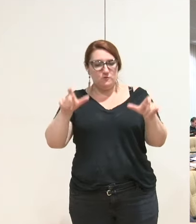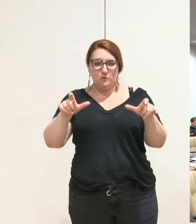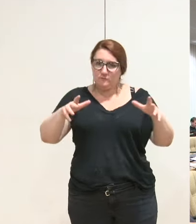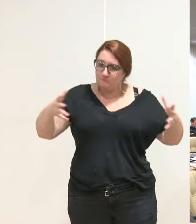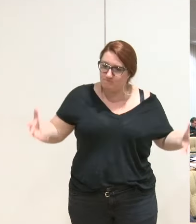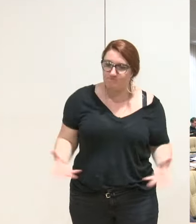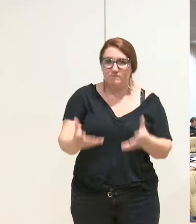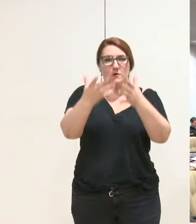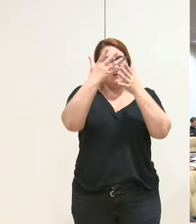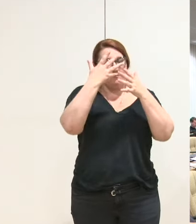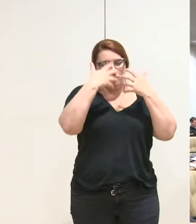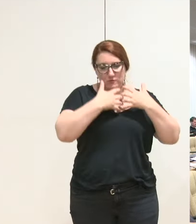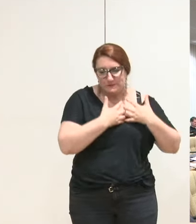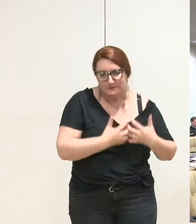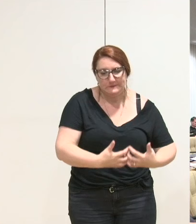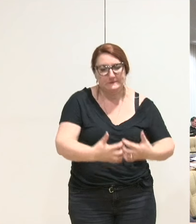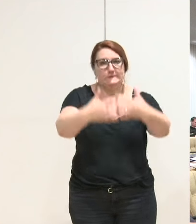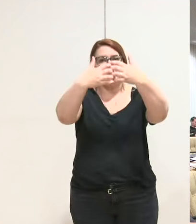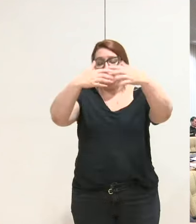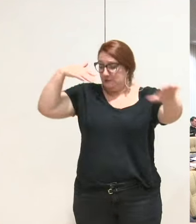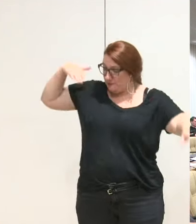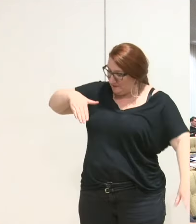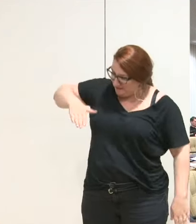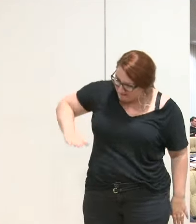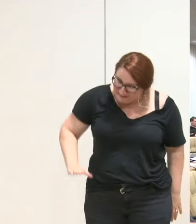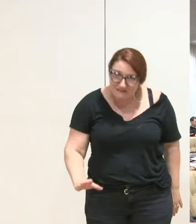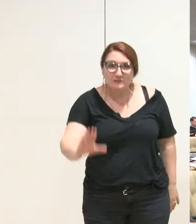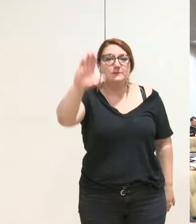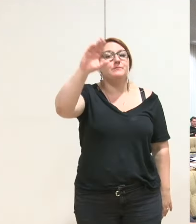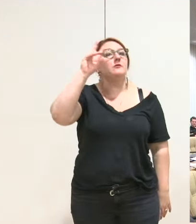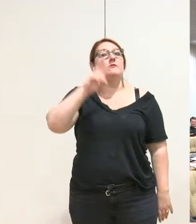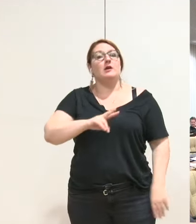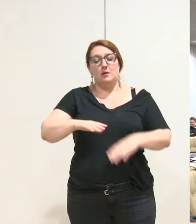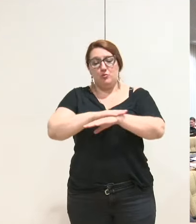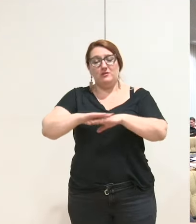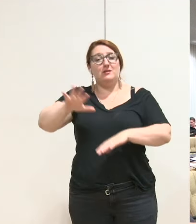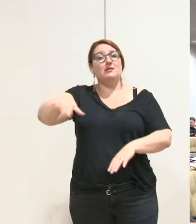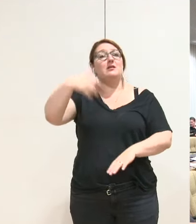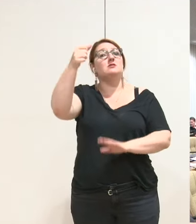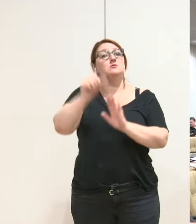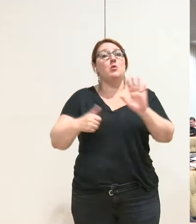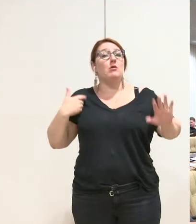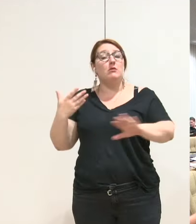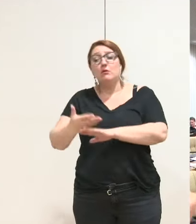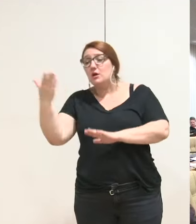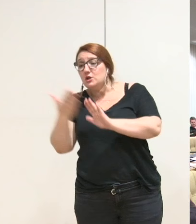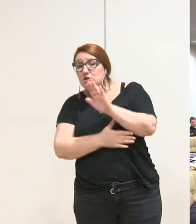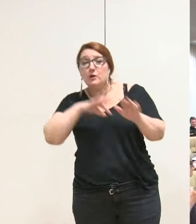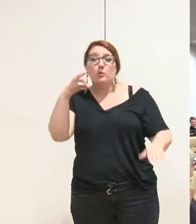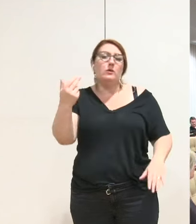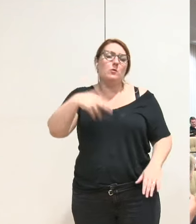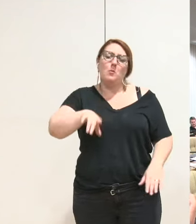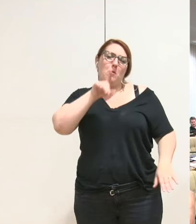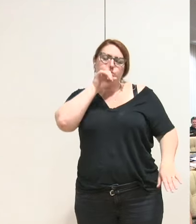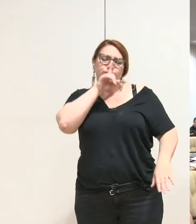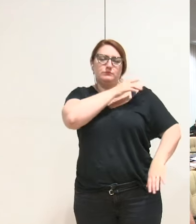questions viennent d'être posées je n'évoquerai pas l'échec ou pas de la politique des 15 mois on a eu en effet le sentiment au début et